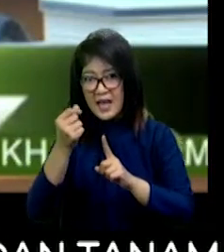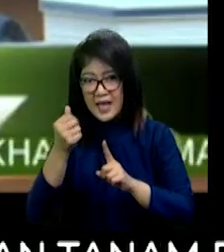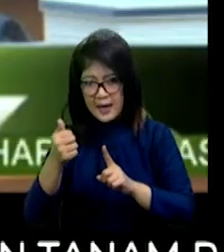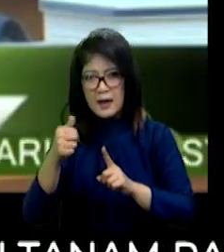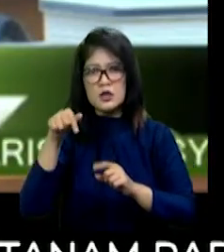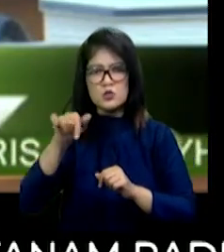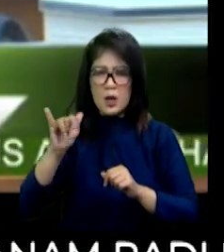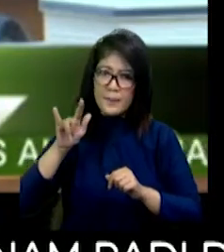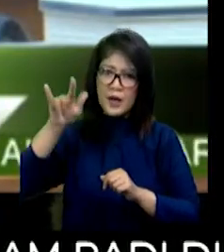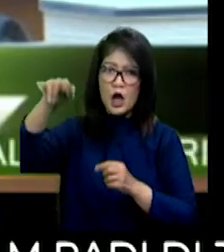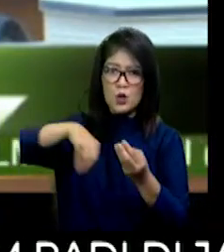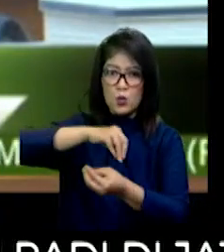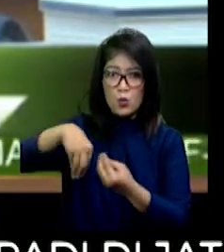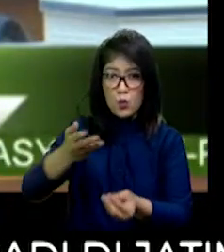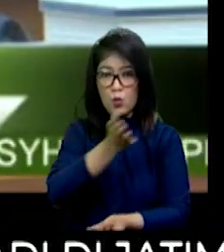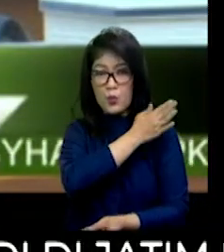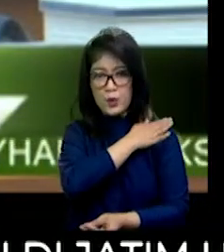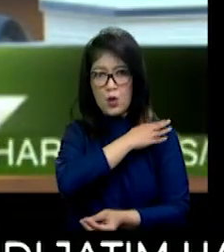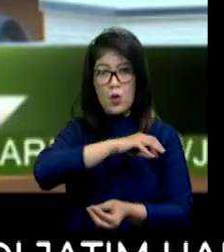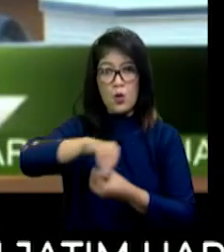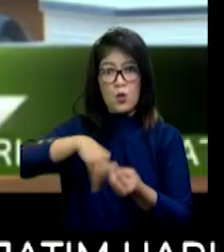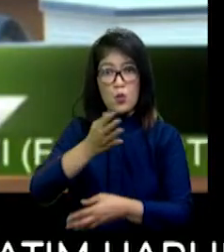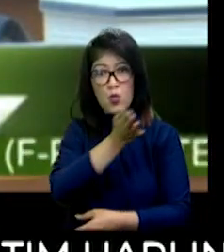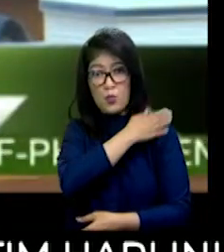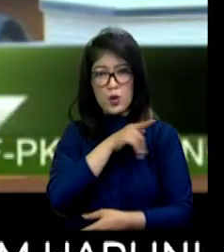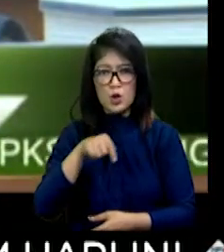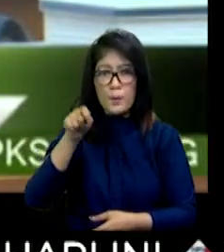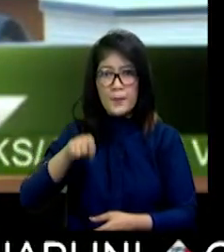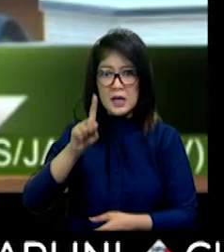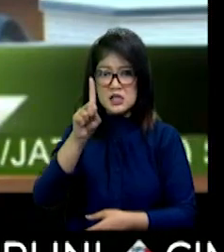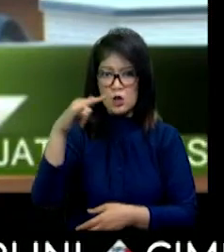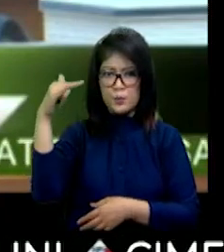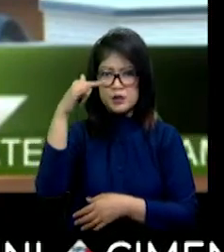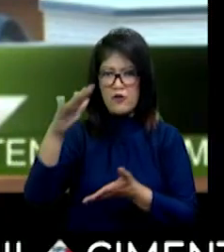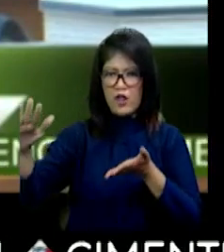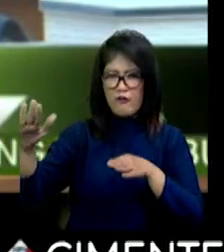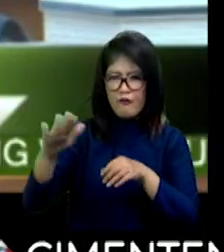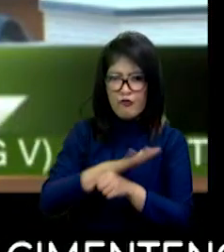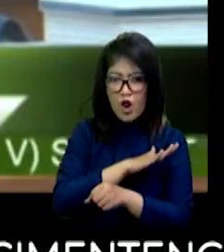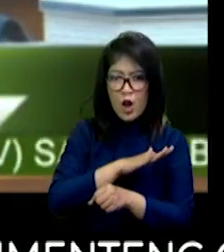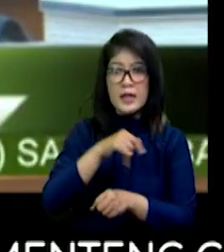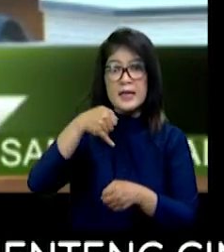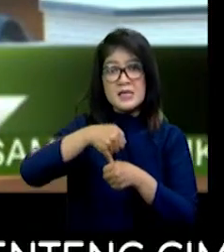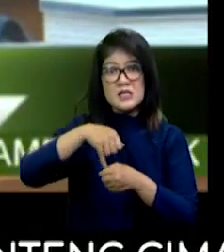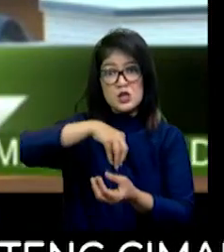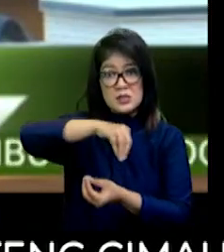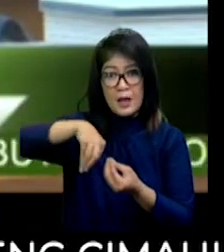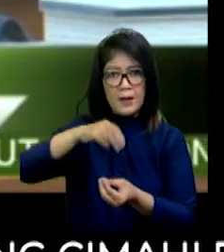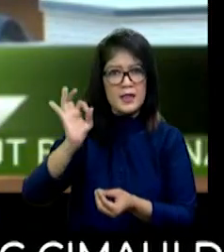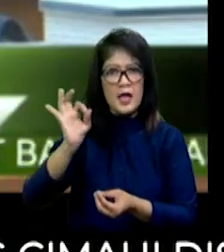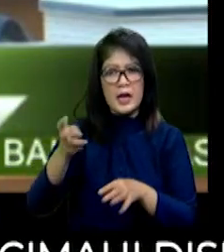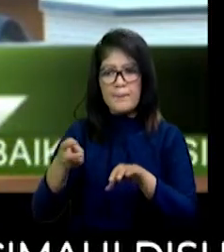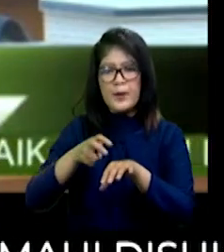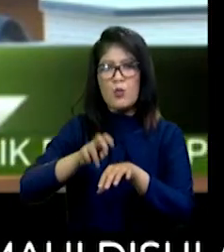diberangkatkan umroh itu keberangkatan jemaah umrah menggunakan satu pesawat full DC jemaah umrah tanpa ada penumpang lain